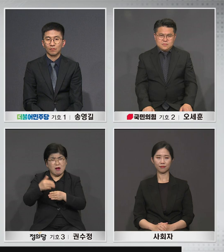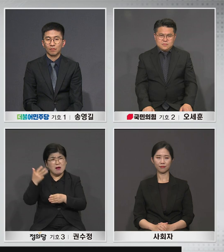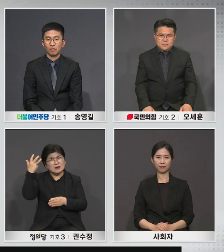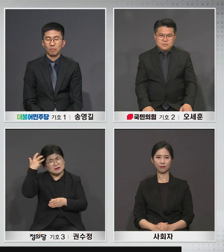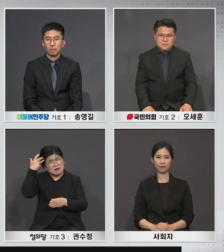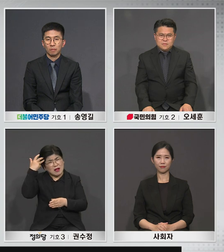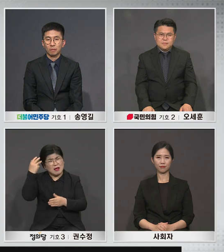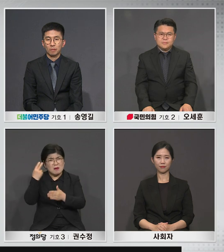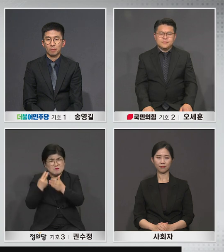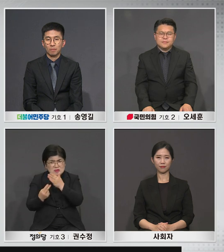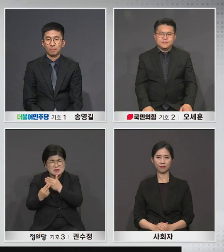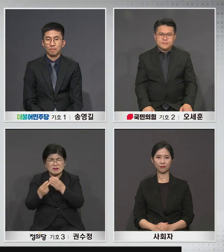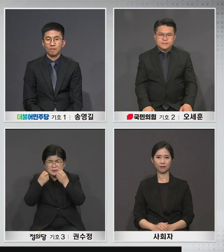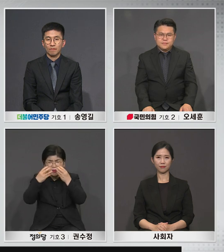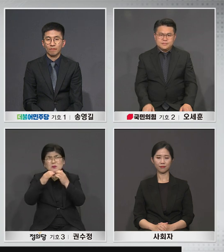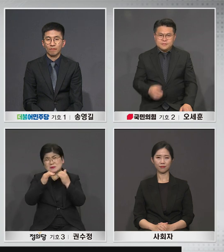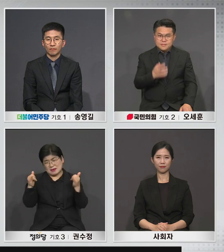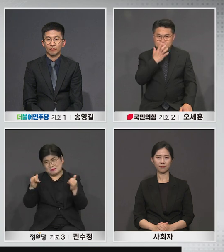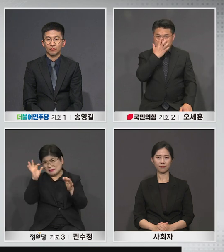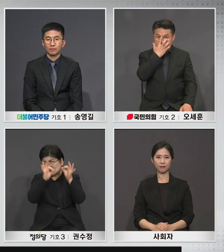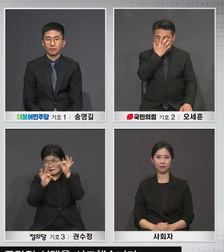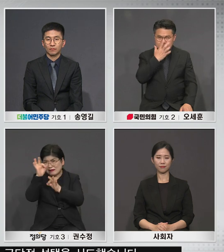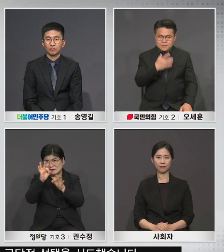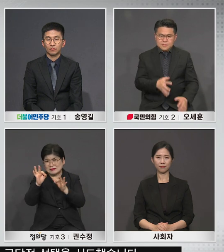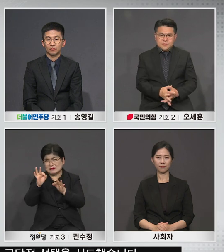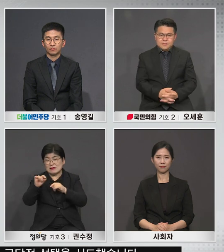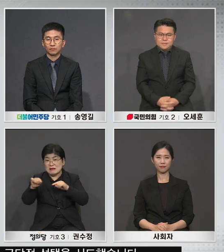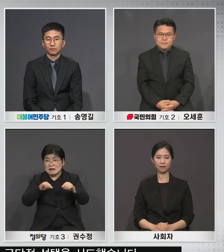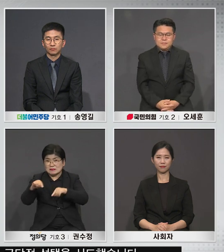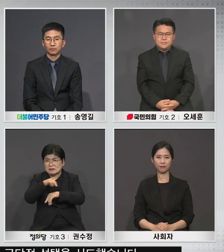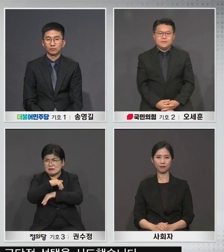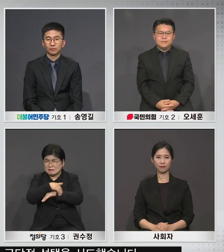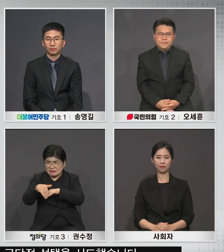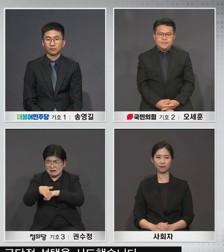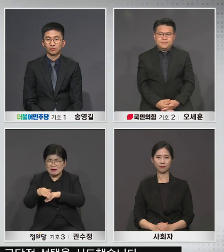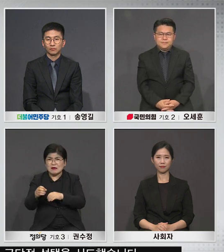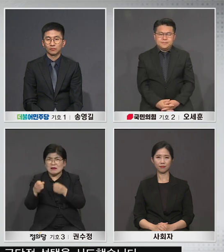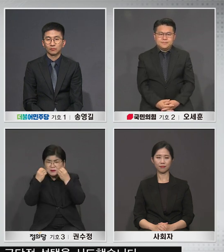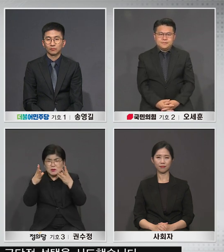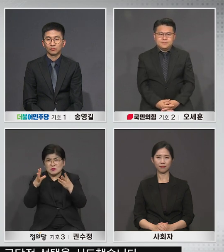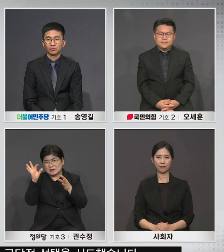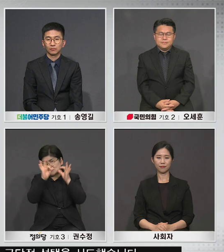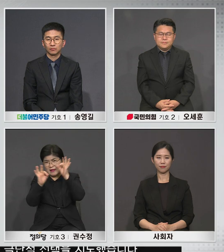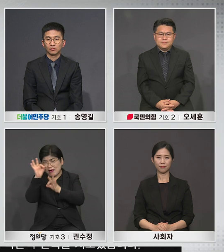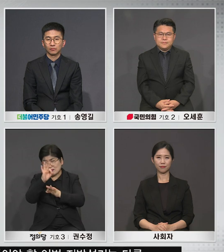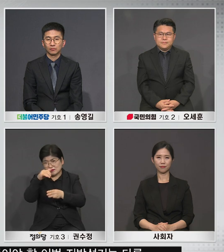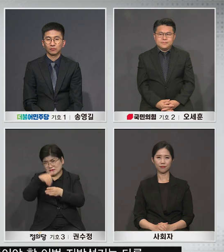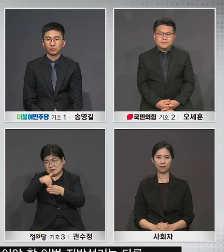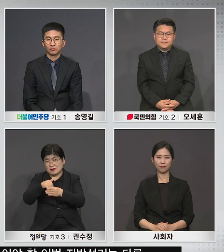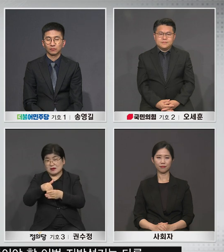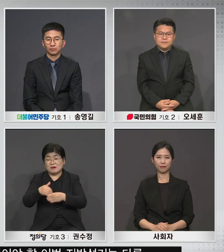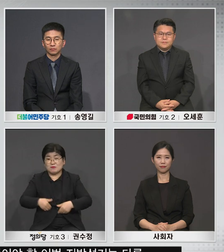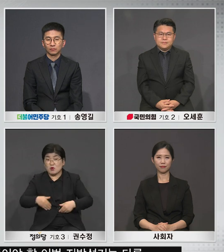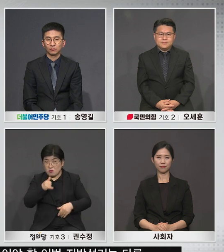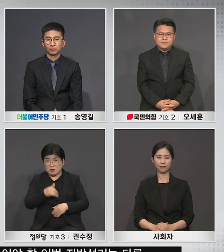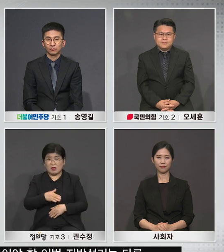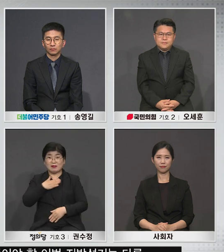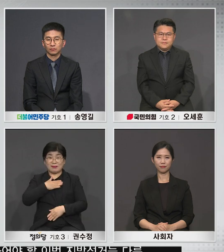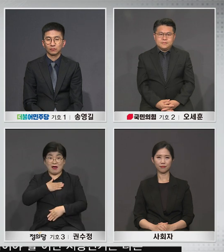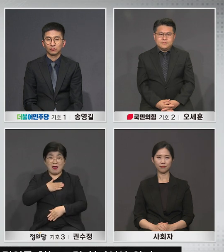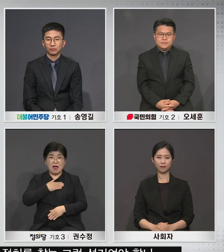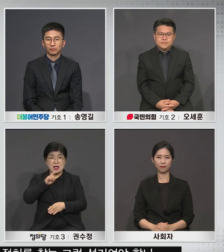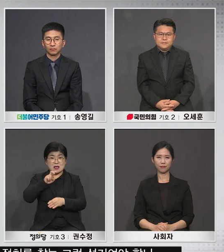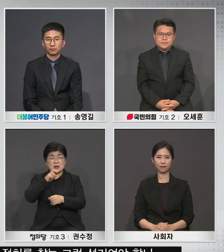다른 비전을 가진 새로운 사람을 찾는, 새로운 정치를 찾는 그런 선거여야 합니다. 저 권수정, 28년간